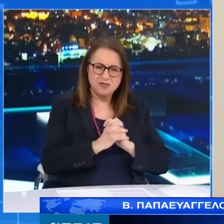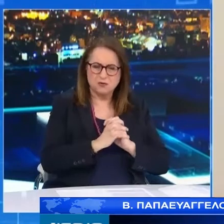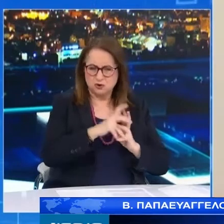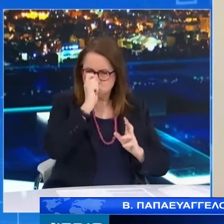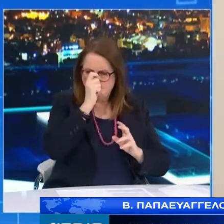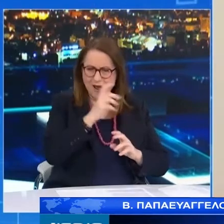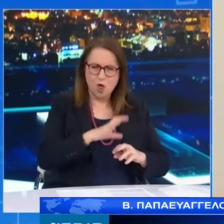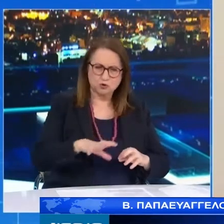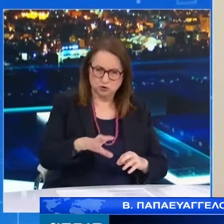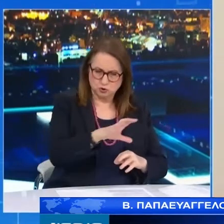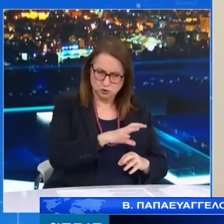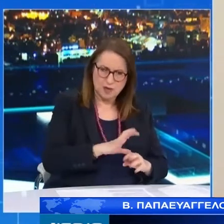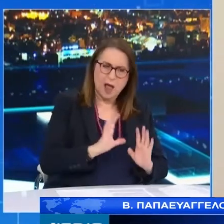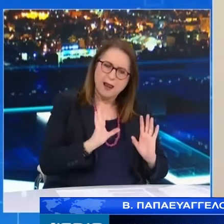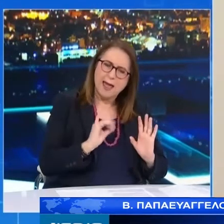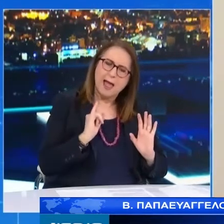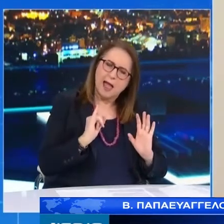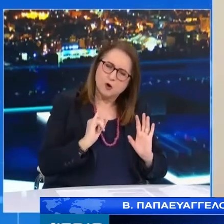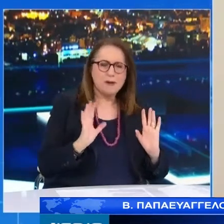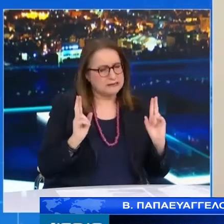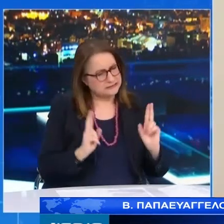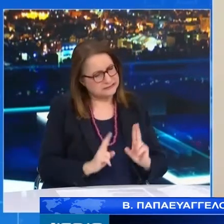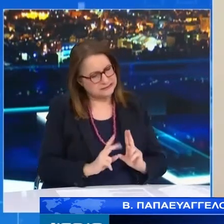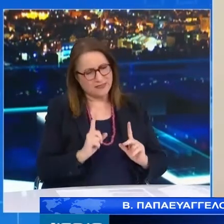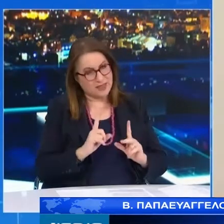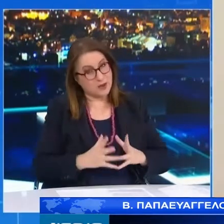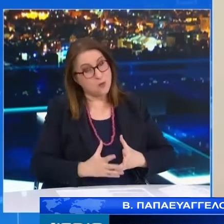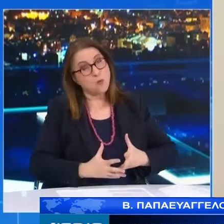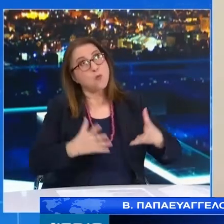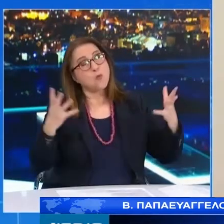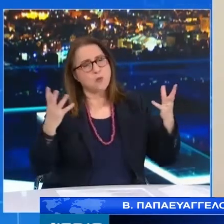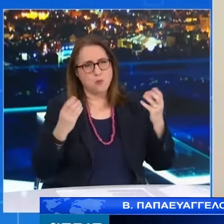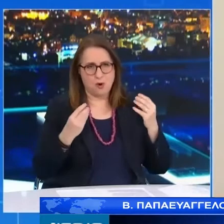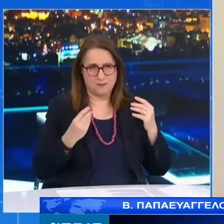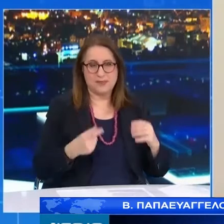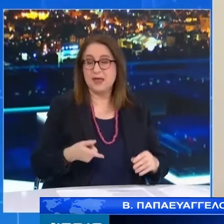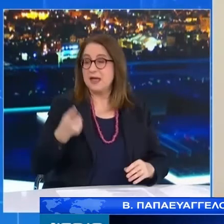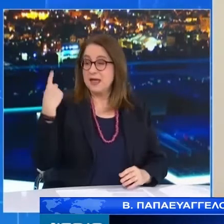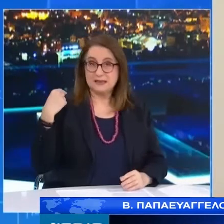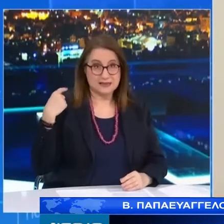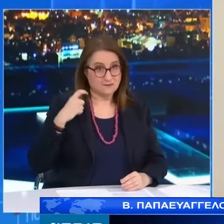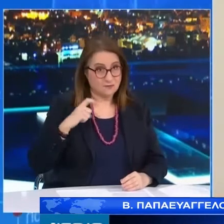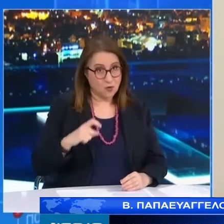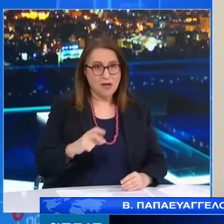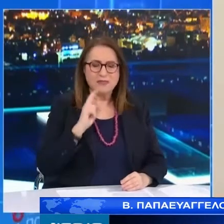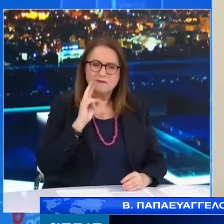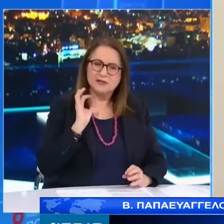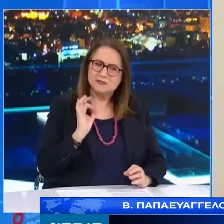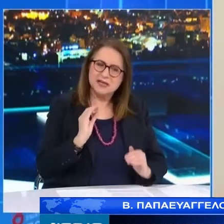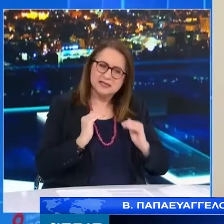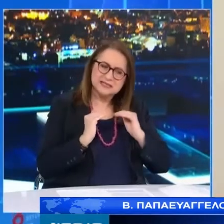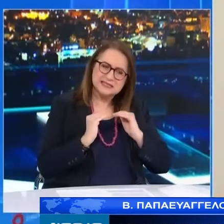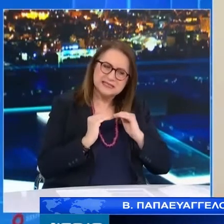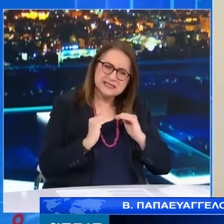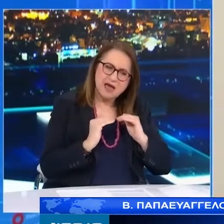αυτά παραμένει ακόμα χαμηλός. Την εβδομάδα που μας πέρασε φάνηκε για πρώτη φορά μια σταθεροποίηση των νέων εισαγωγών σε